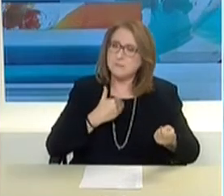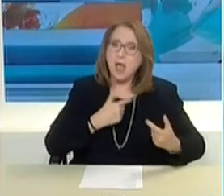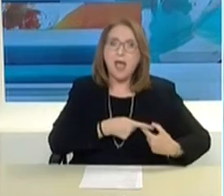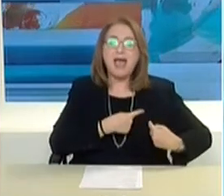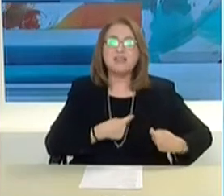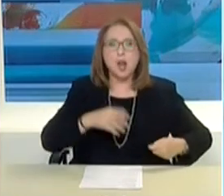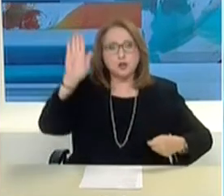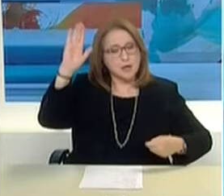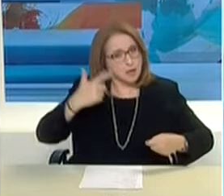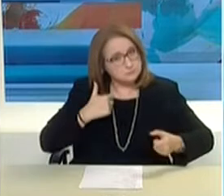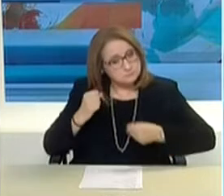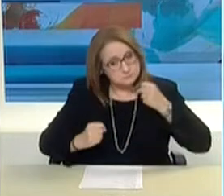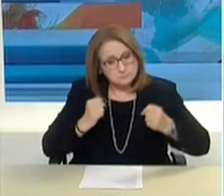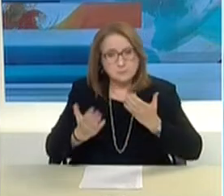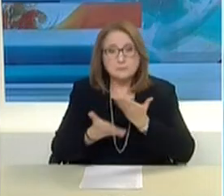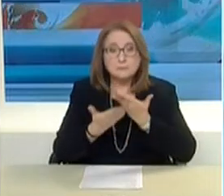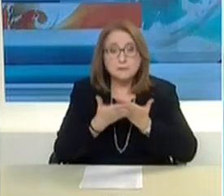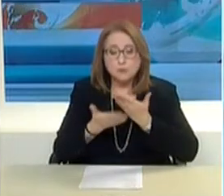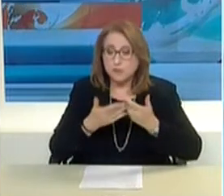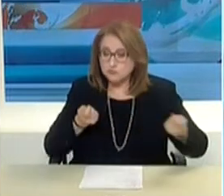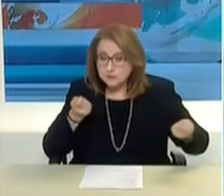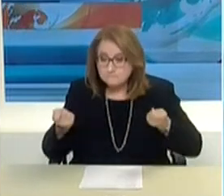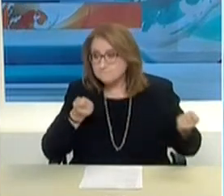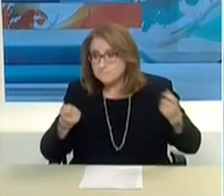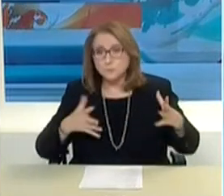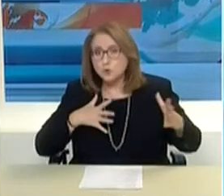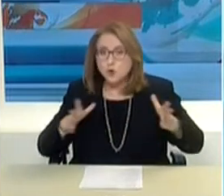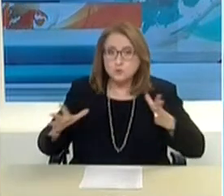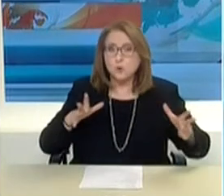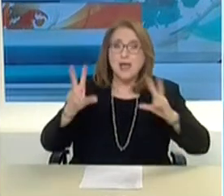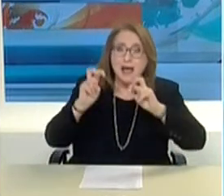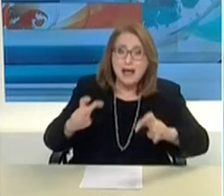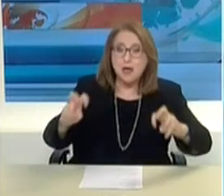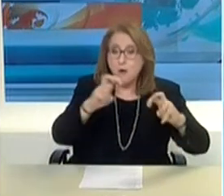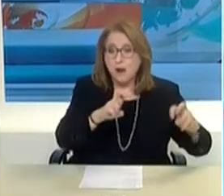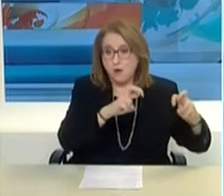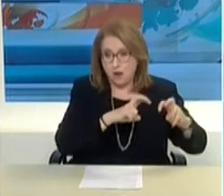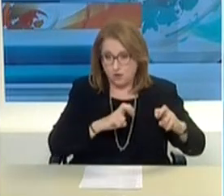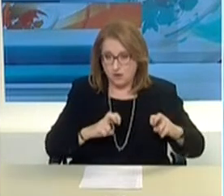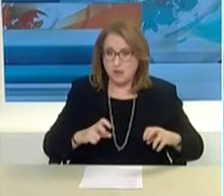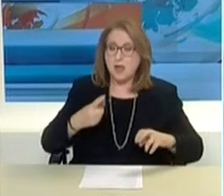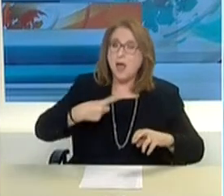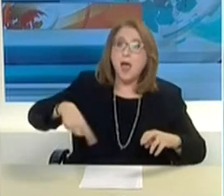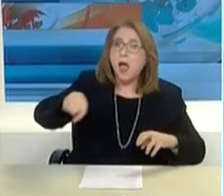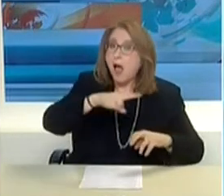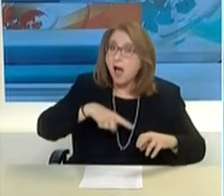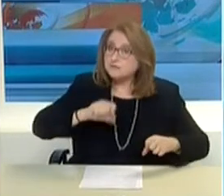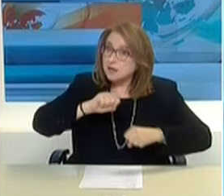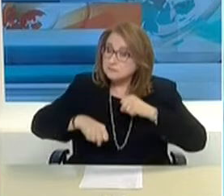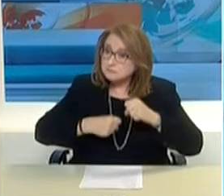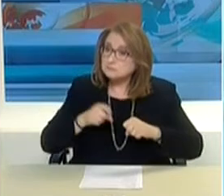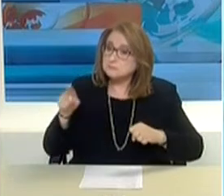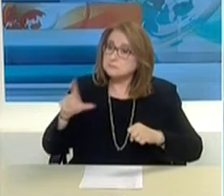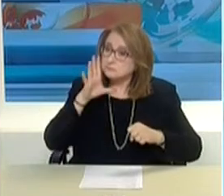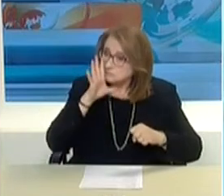πατρίδας και της πολιτείας και συντονίζουν αυτή την προσπάθεια. Οι δράσεις αυτές εδραιώνουν την επιστημονική μας προσέγγιση, αλλά